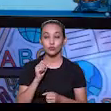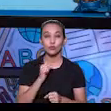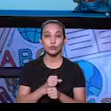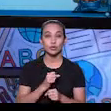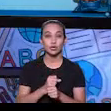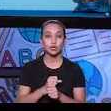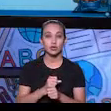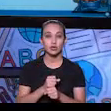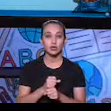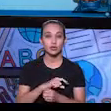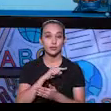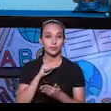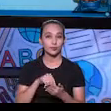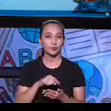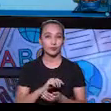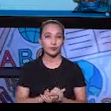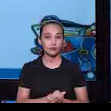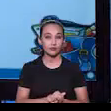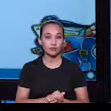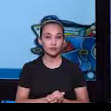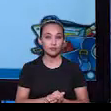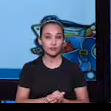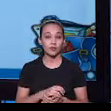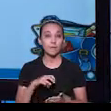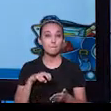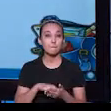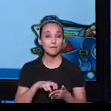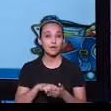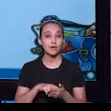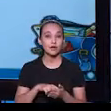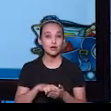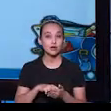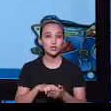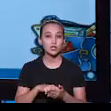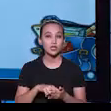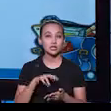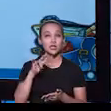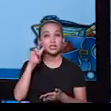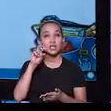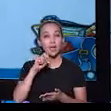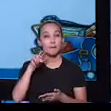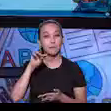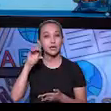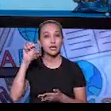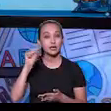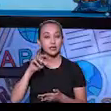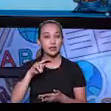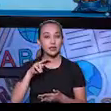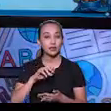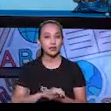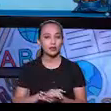делал? Писал. А письмо написал?